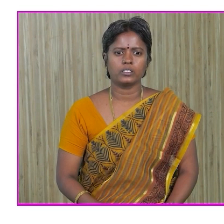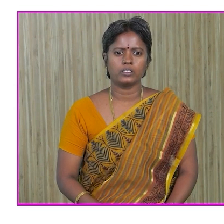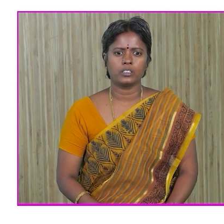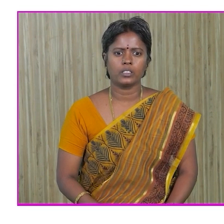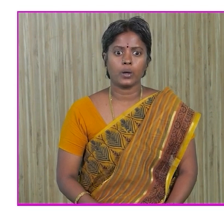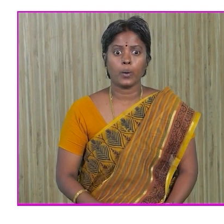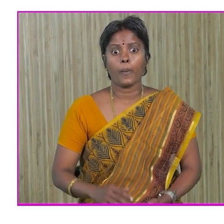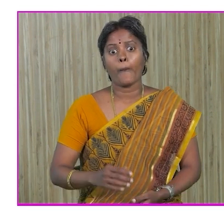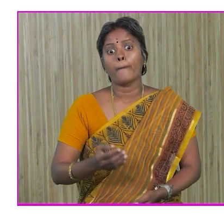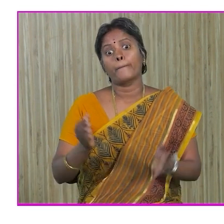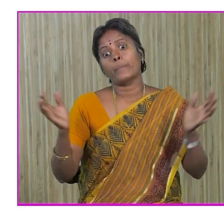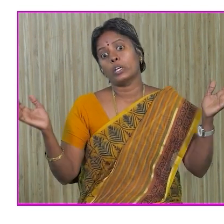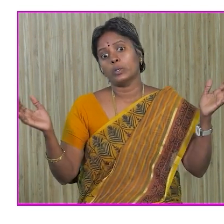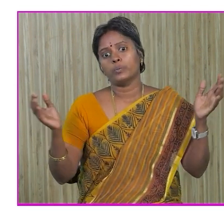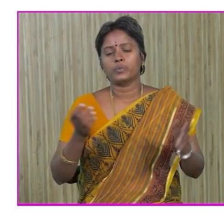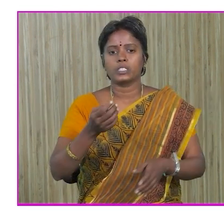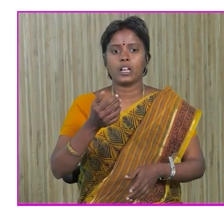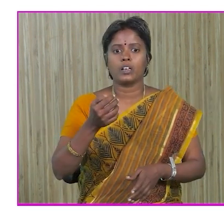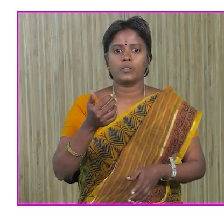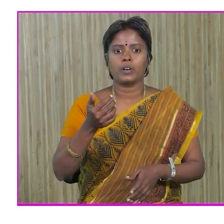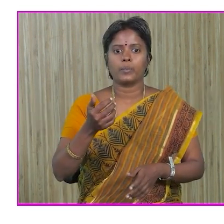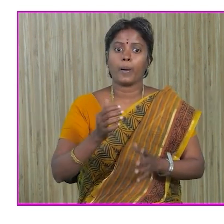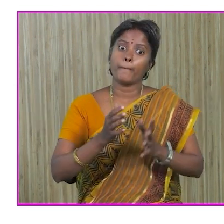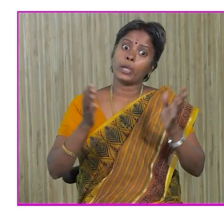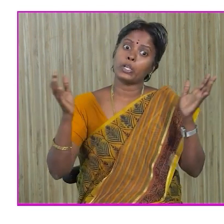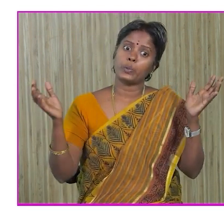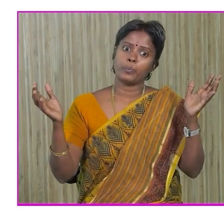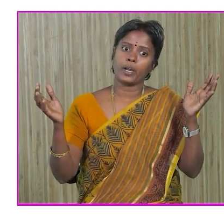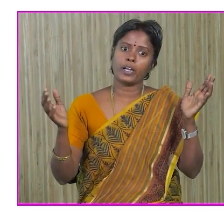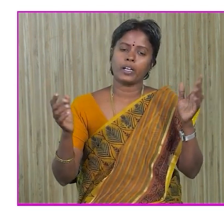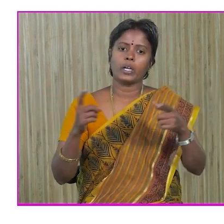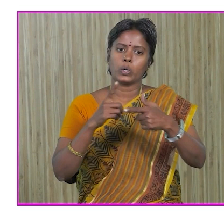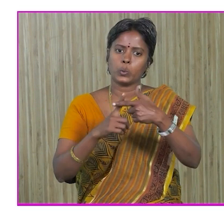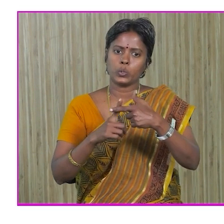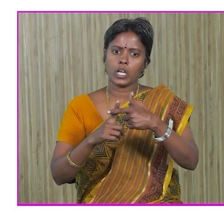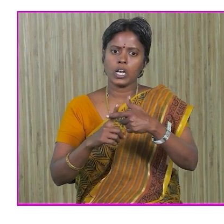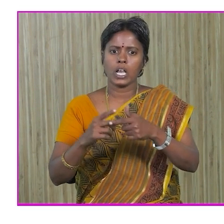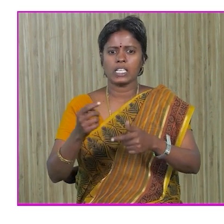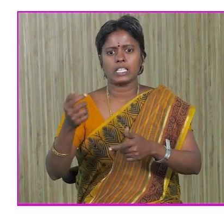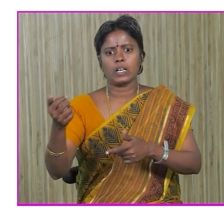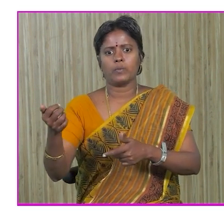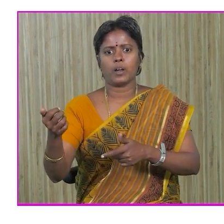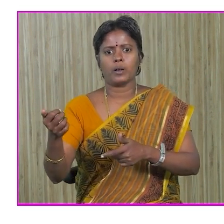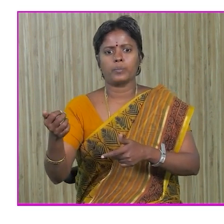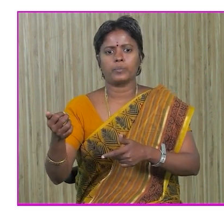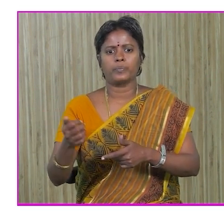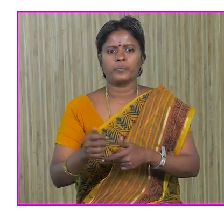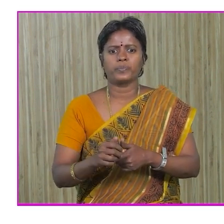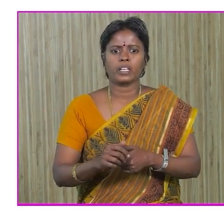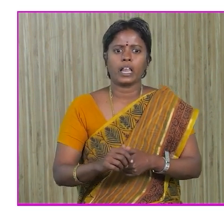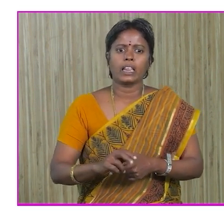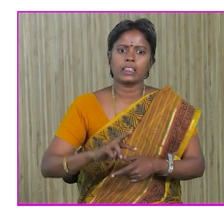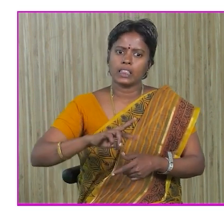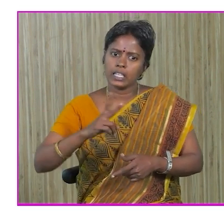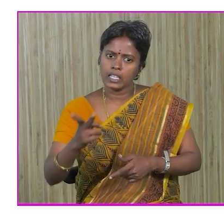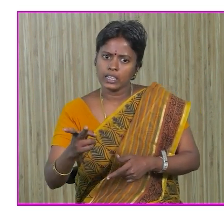பெருஞ்செல்வம், பெருமை கூட்டல் செல்வம், பெருஞ்செல்வம். திரிந்தற்று,